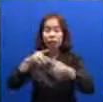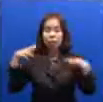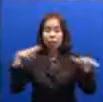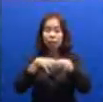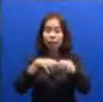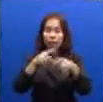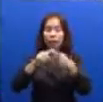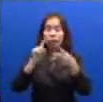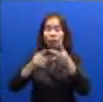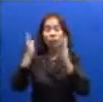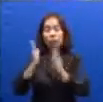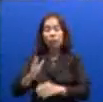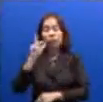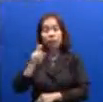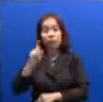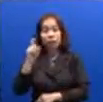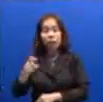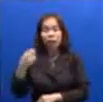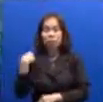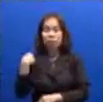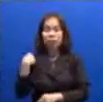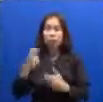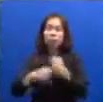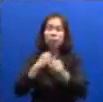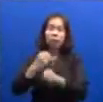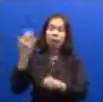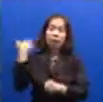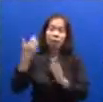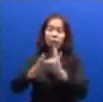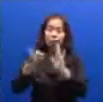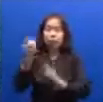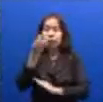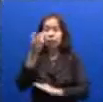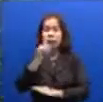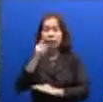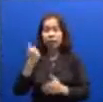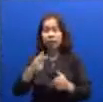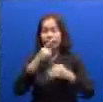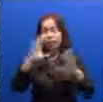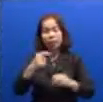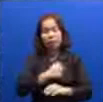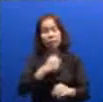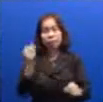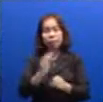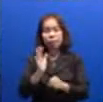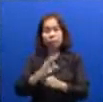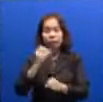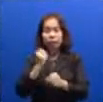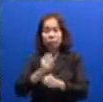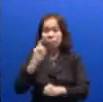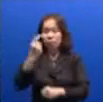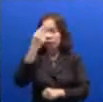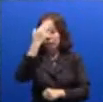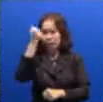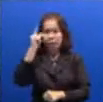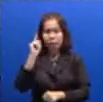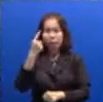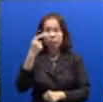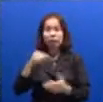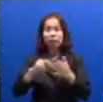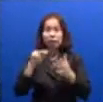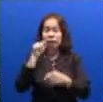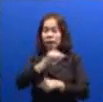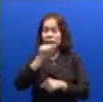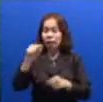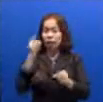และการสูญเสียจะลดลงร้อยละ 40จากปีที่ผ่านมาแต่รัฐบาลนั้นยังไม่พอใจต้องให้สูญเสียน้อยที่สุดสั่งการให้